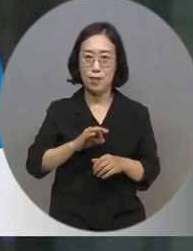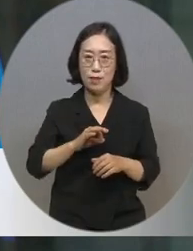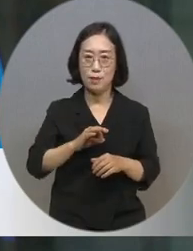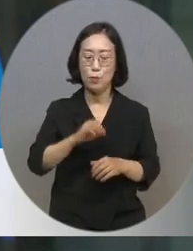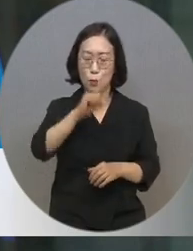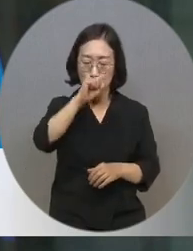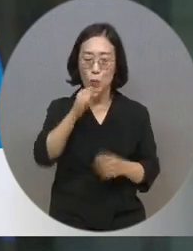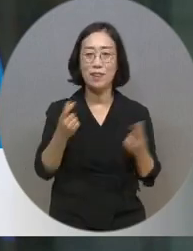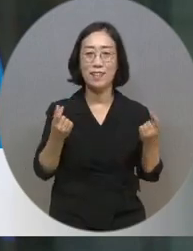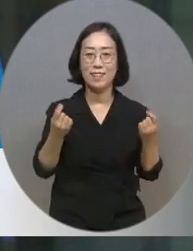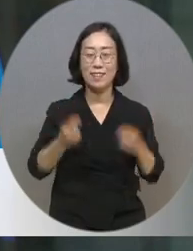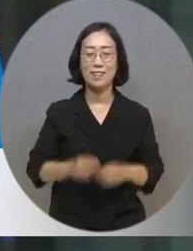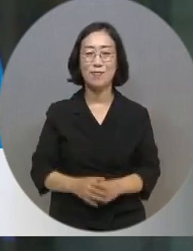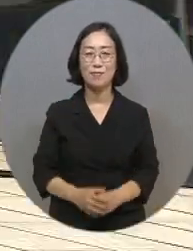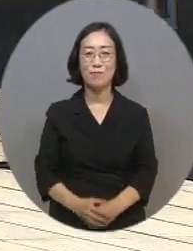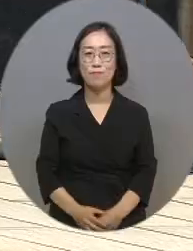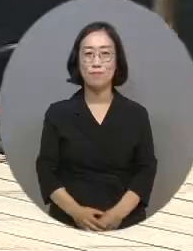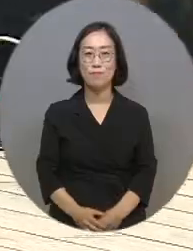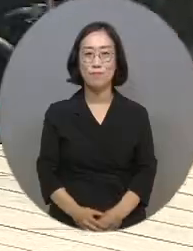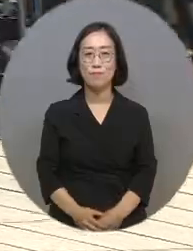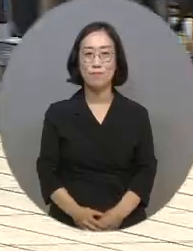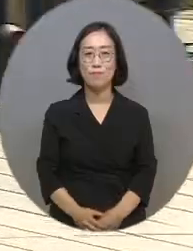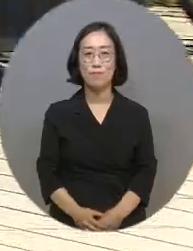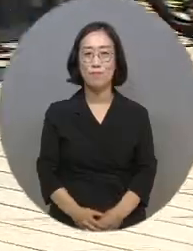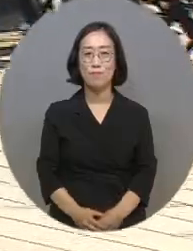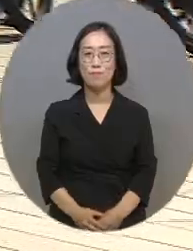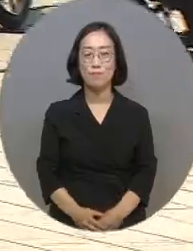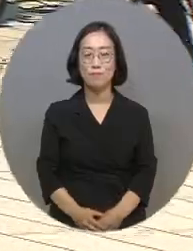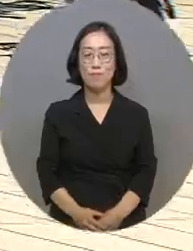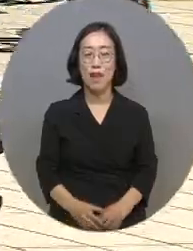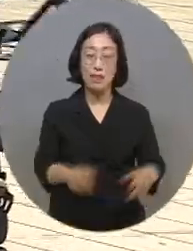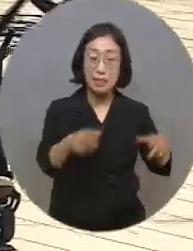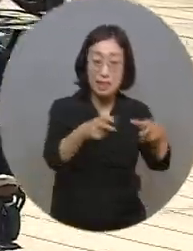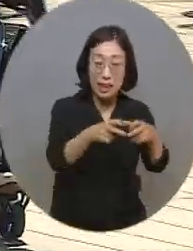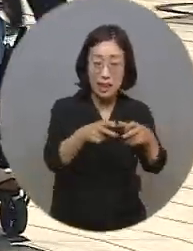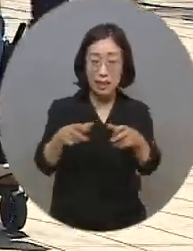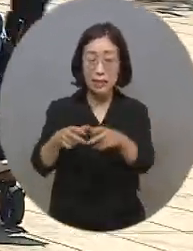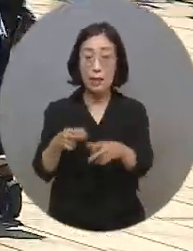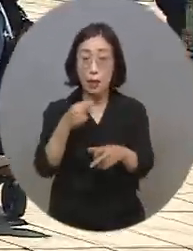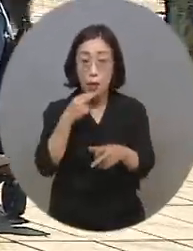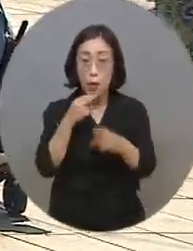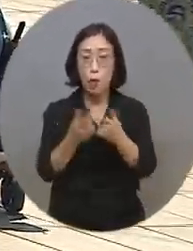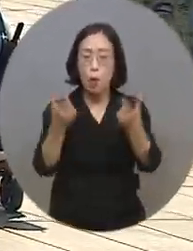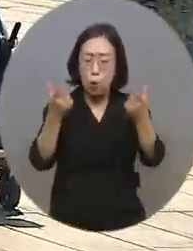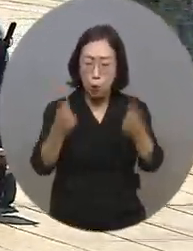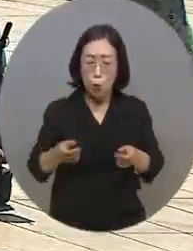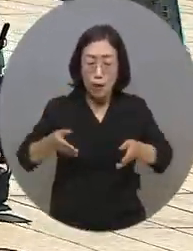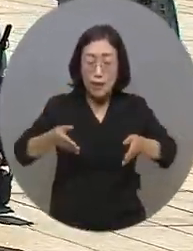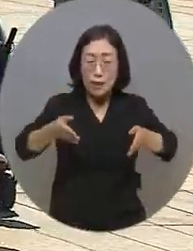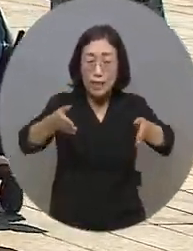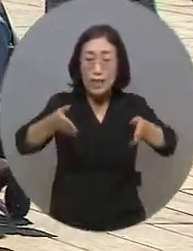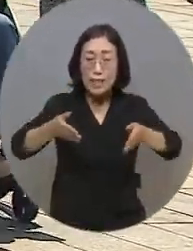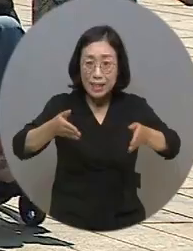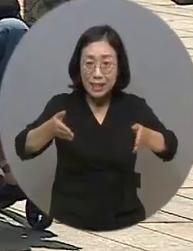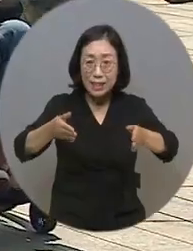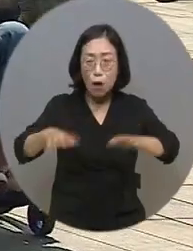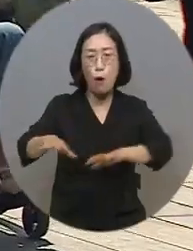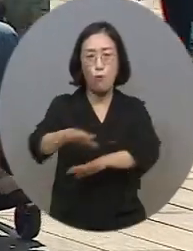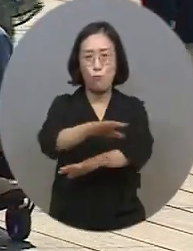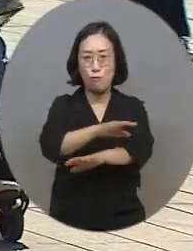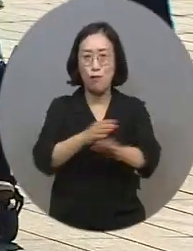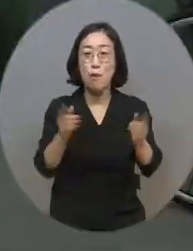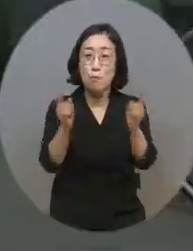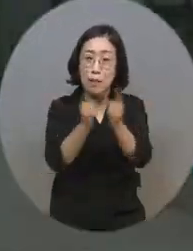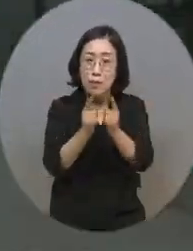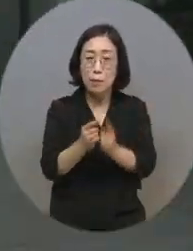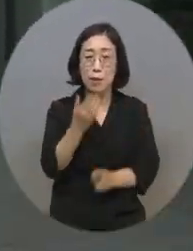플러스가 되는 요인인 거 같아요 길에서 장애인과 비장애인이 자연스럽게 어울리는 세상